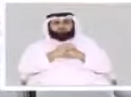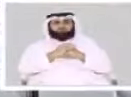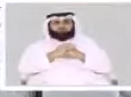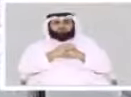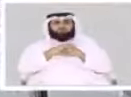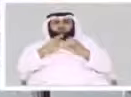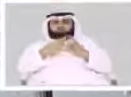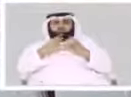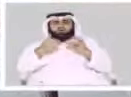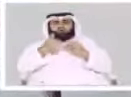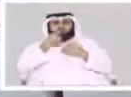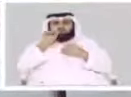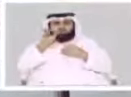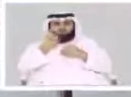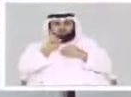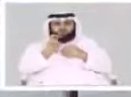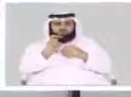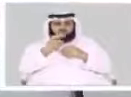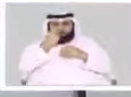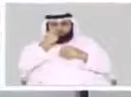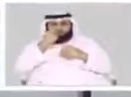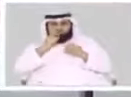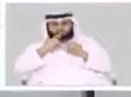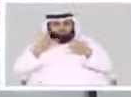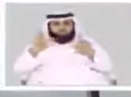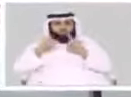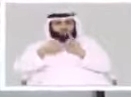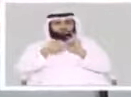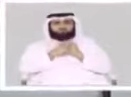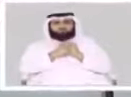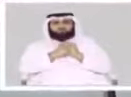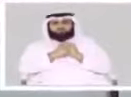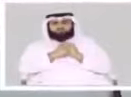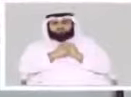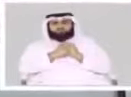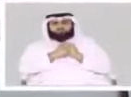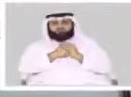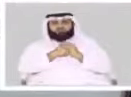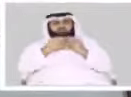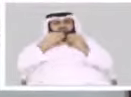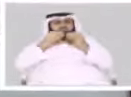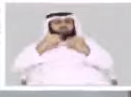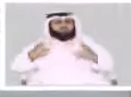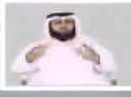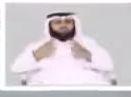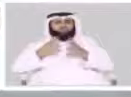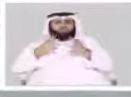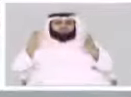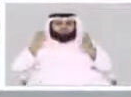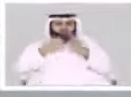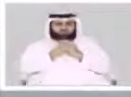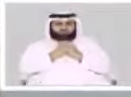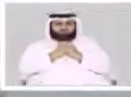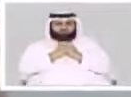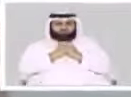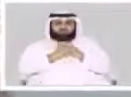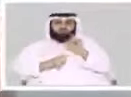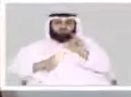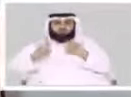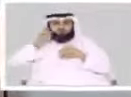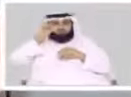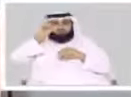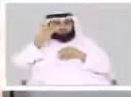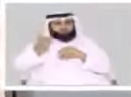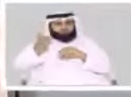الآية تقرر ليس حدثا بعينه، وإنما تقرر ترك كبير جدا، أن الله عز